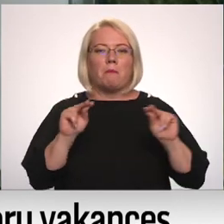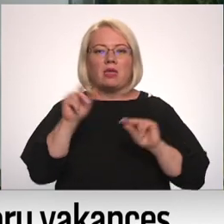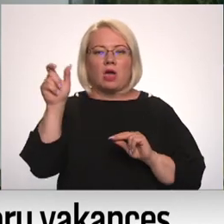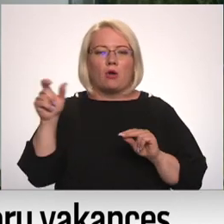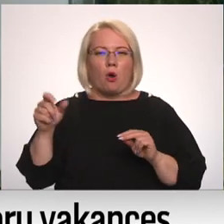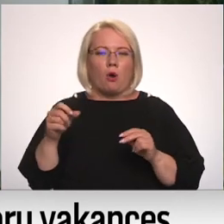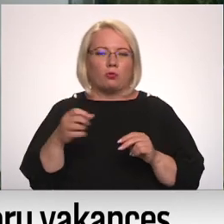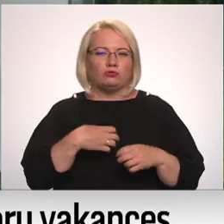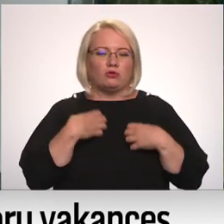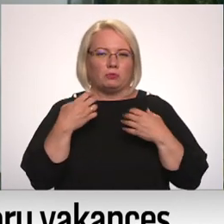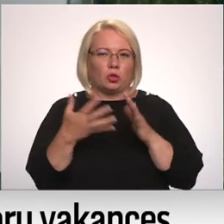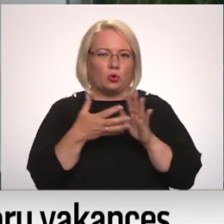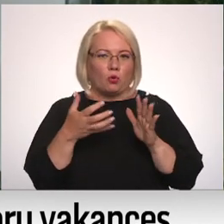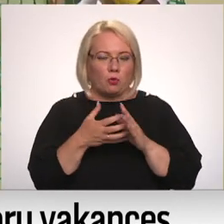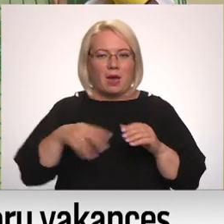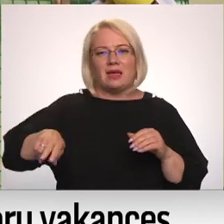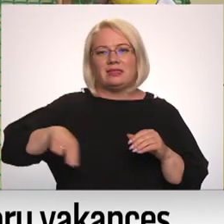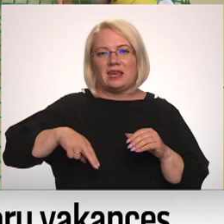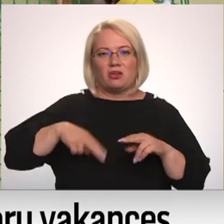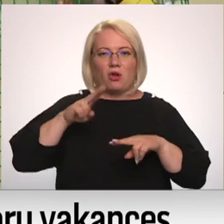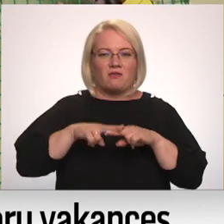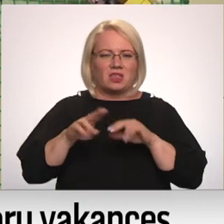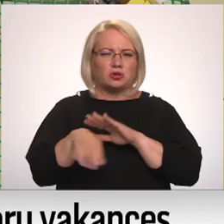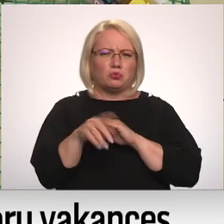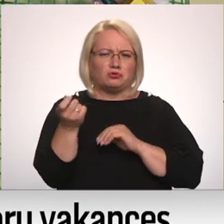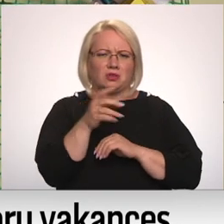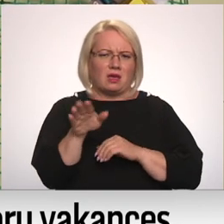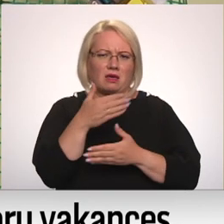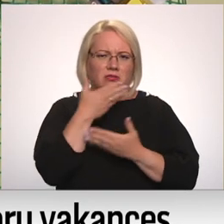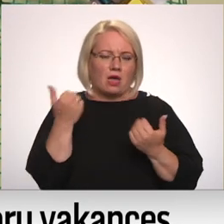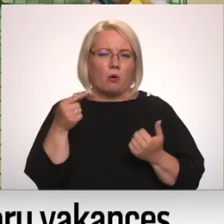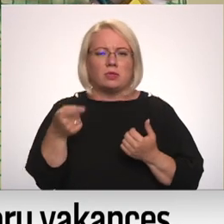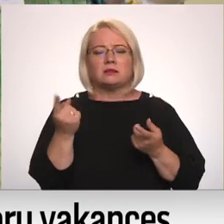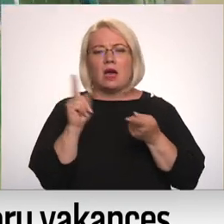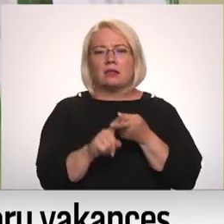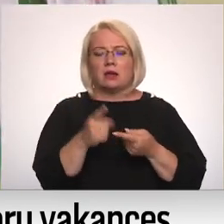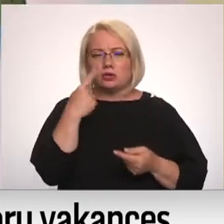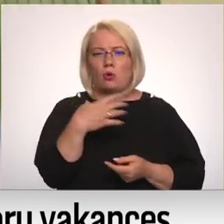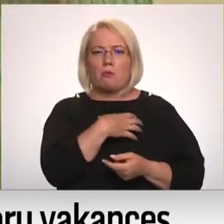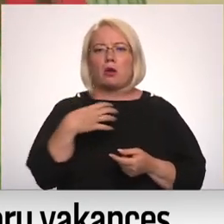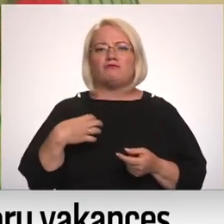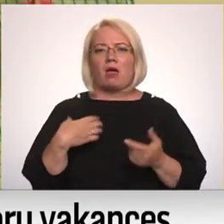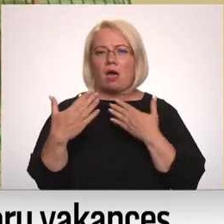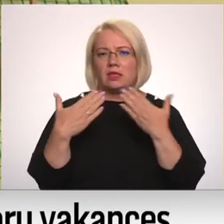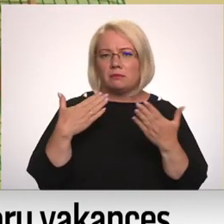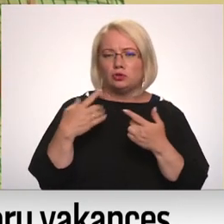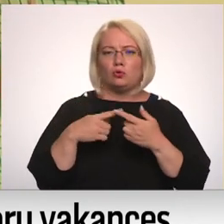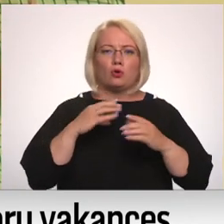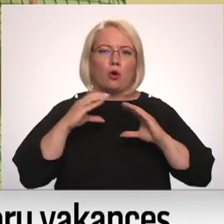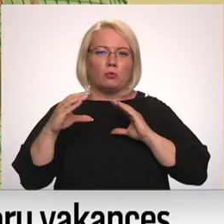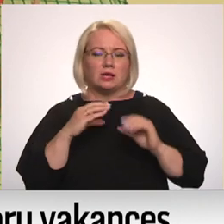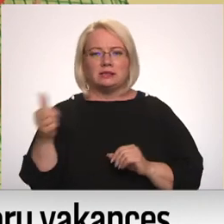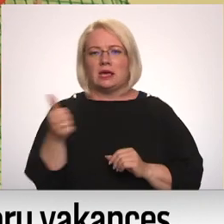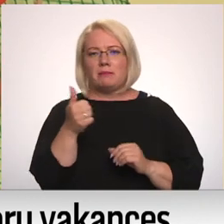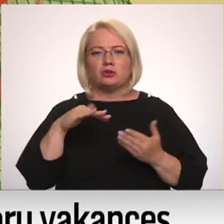trūkuma, direktoru vakances parasti tukšas nepaliekot. Lielā mērā tas gan esot atkarīgs no pašvaldības attieksmes un komunikācijas,